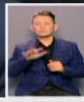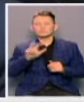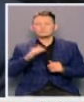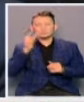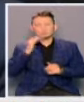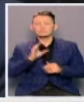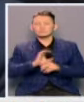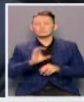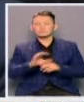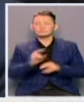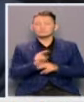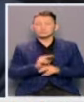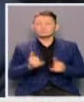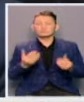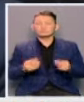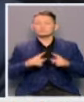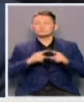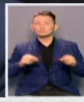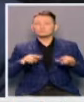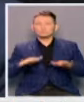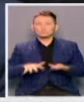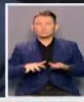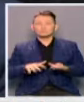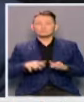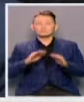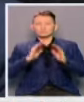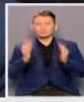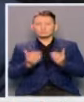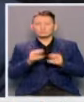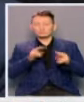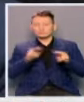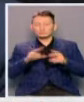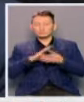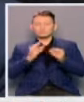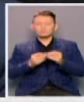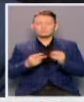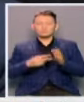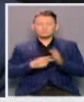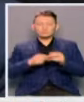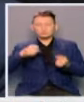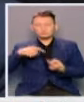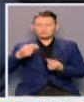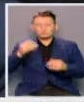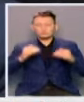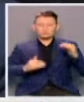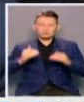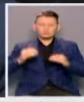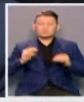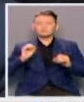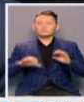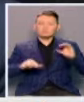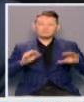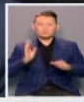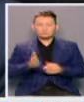болсақ, қазір мектептің ауқымына, алаңына қарап отырып, әрқайсына сәйкесінше қаражат бөліп отырмыз.